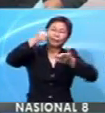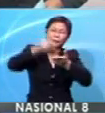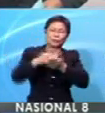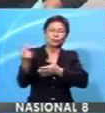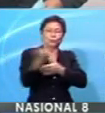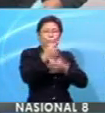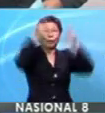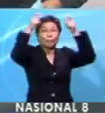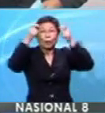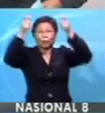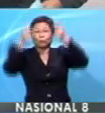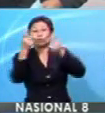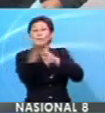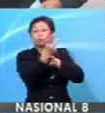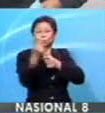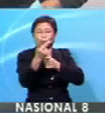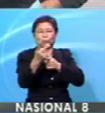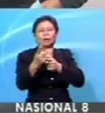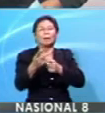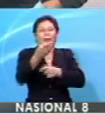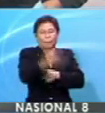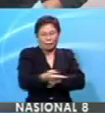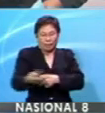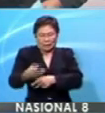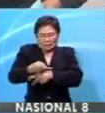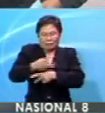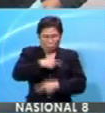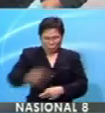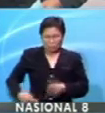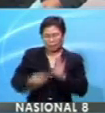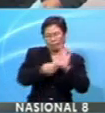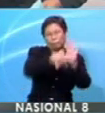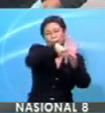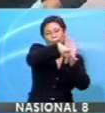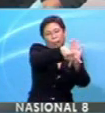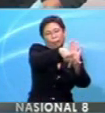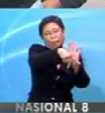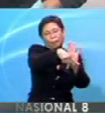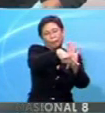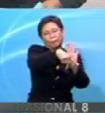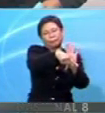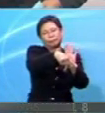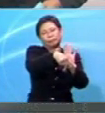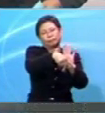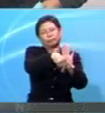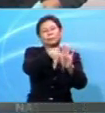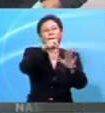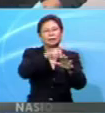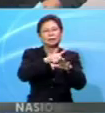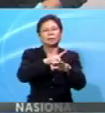kedua-dua mahkota berkenaan antara Khazanah diraja yang dipamerkan pada pameran mahkota Jauhar junjungan negeri